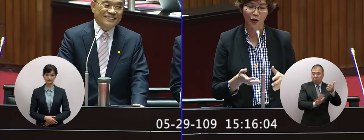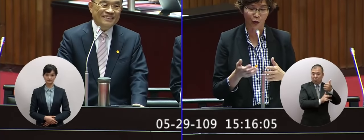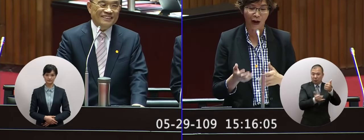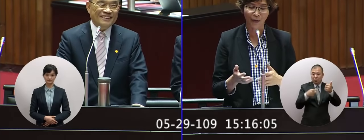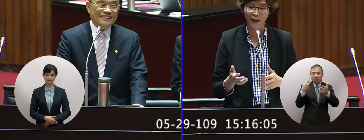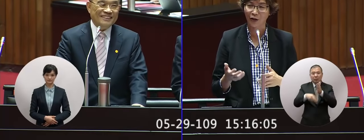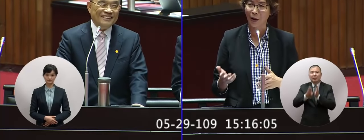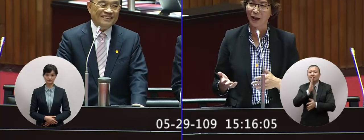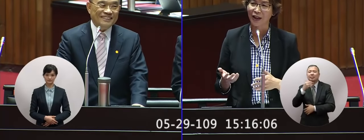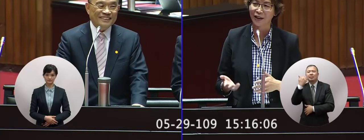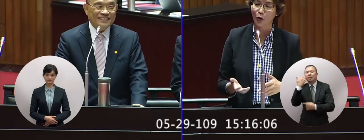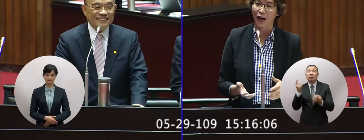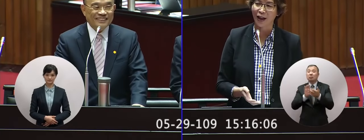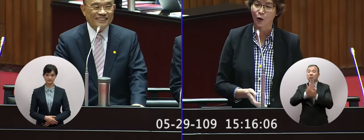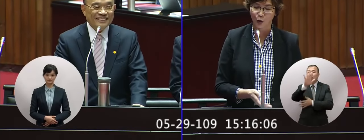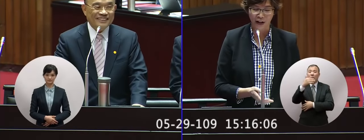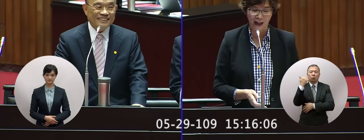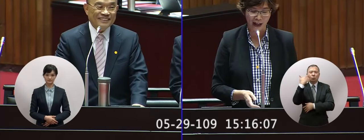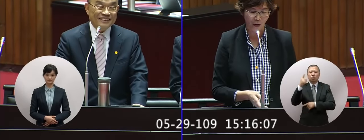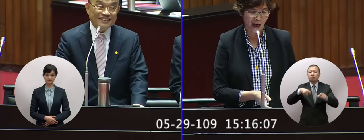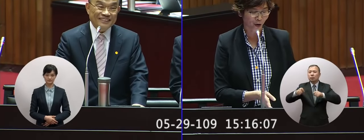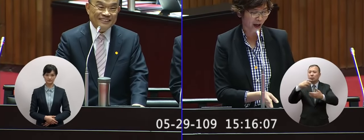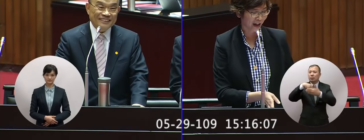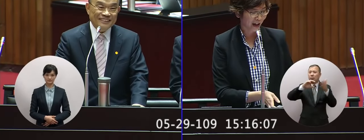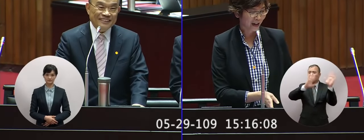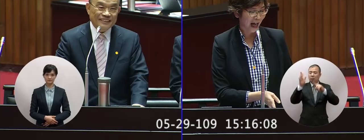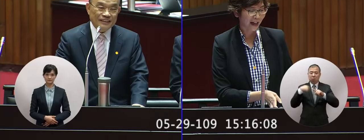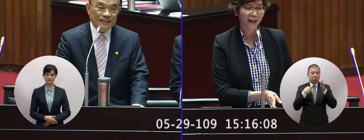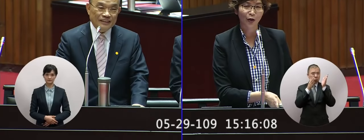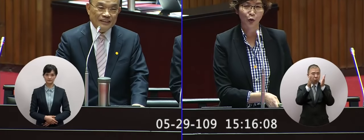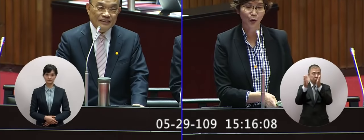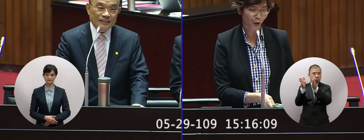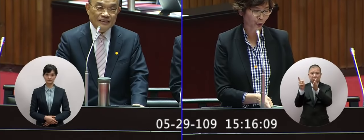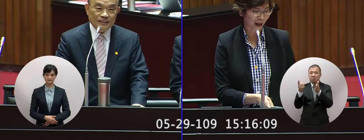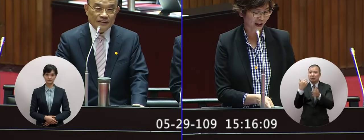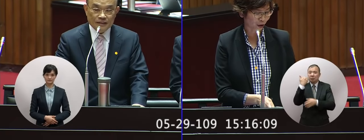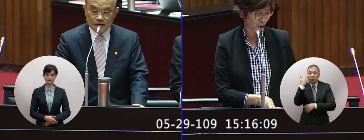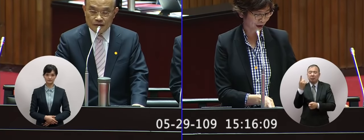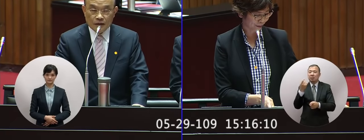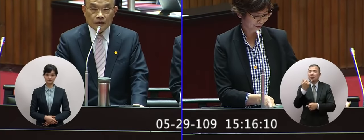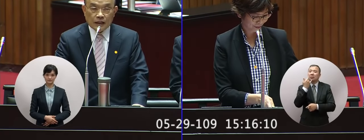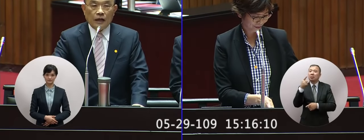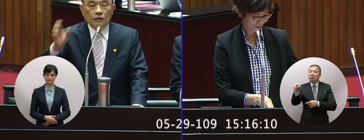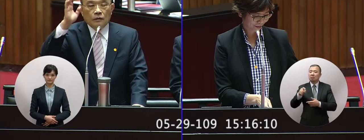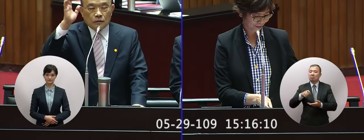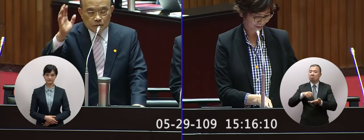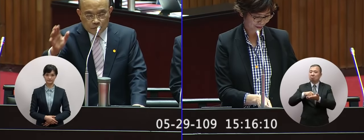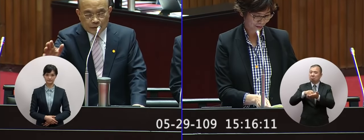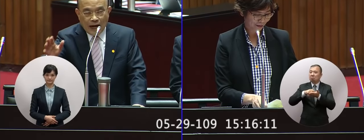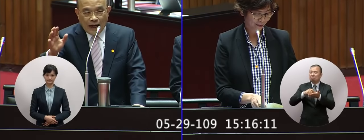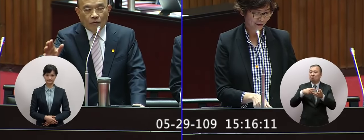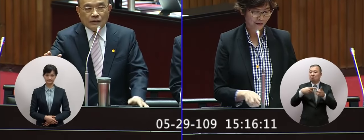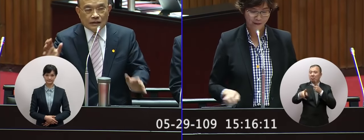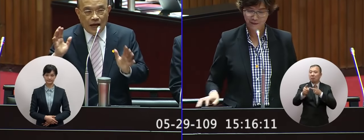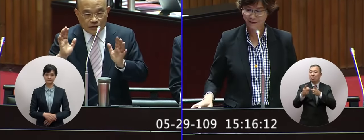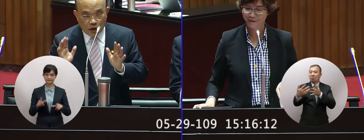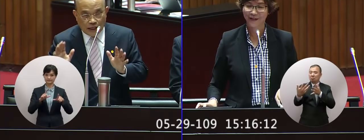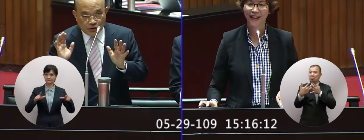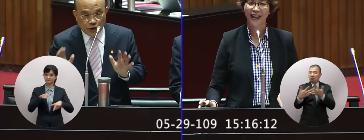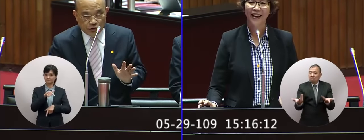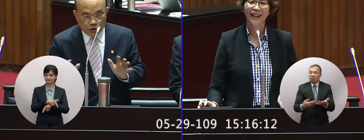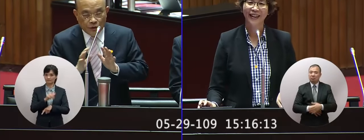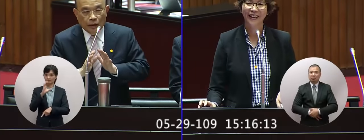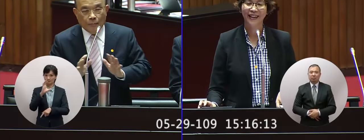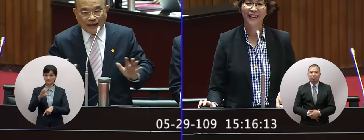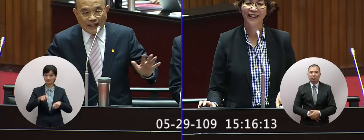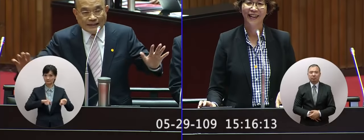想要有这方面的计划内容，我应该找哪一位来书面咨询 这个。大南方是那时候